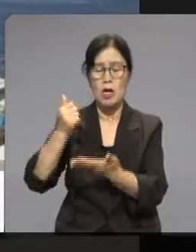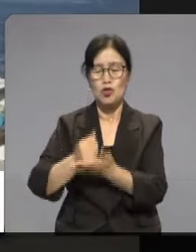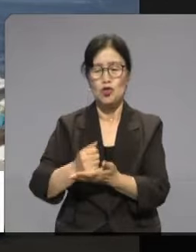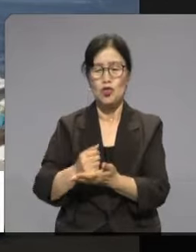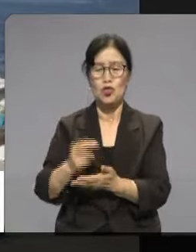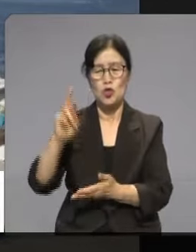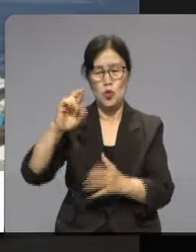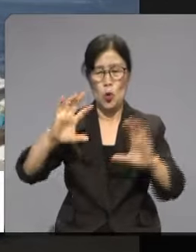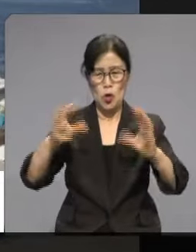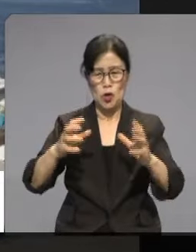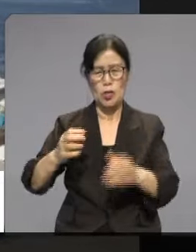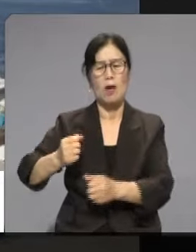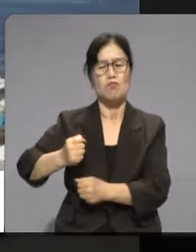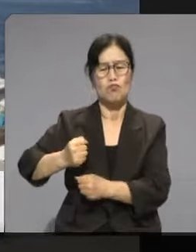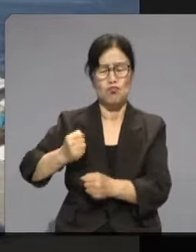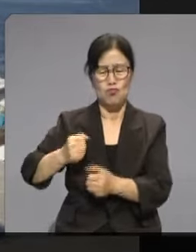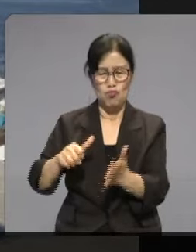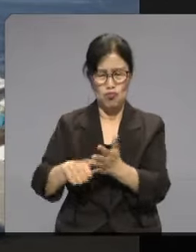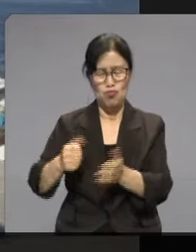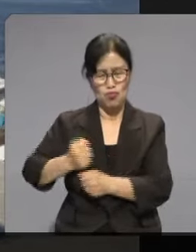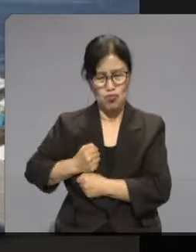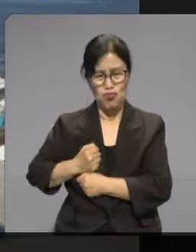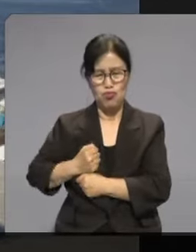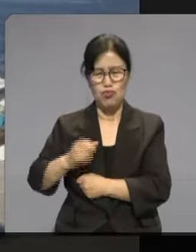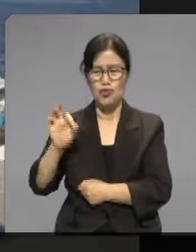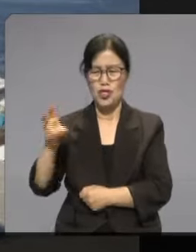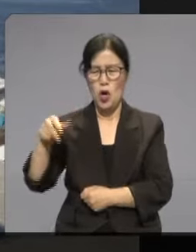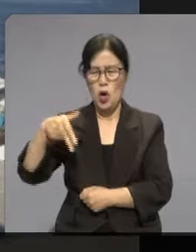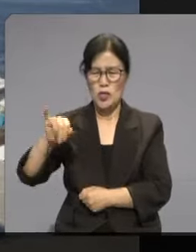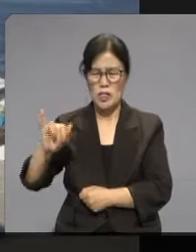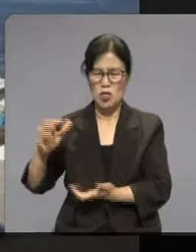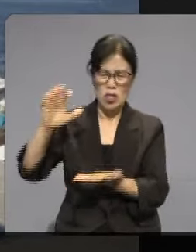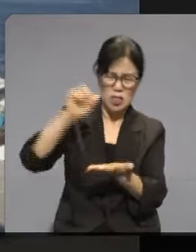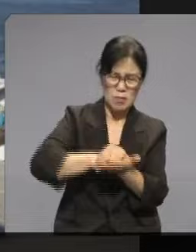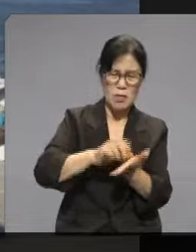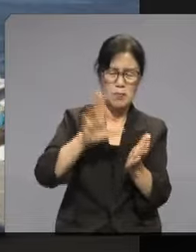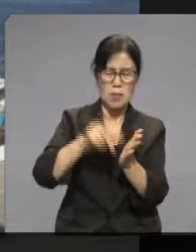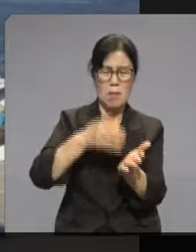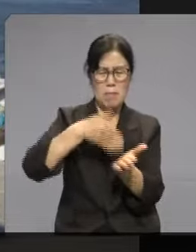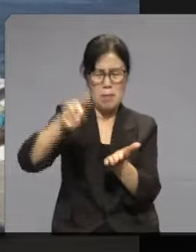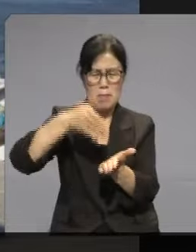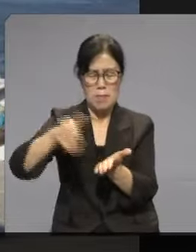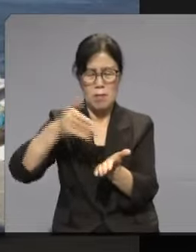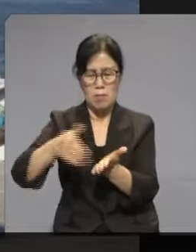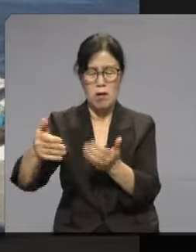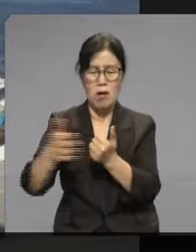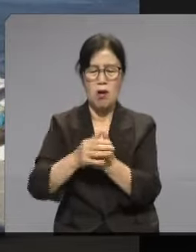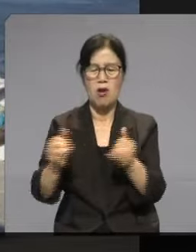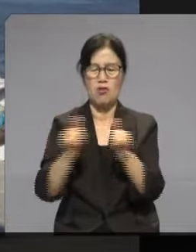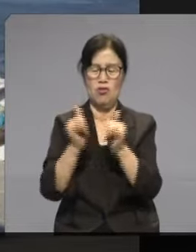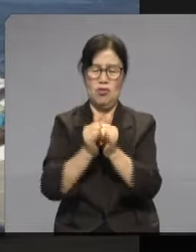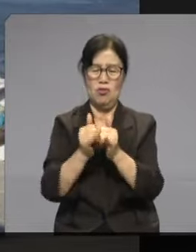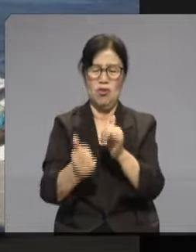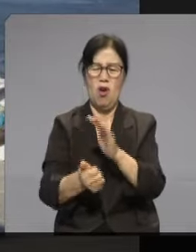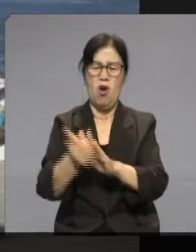고려시대 무신으로 여진족의 침입 등을 물리치는 등 전쟁에서 여러 공적을